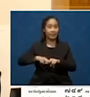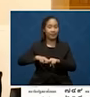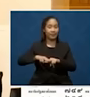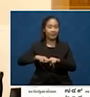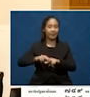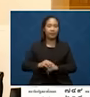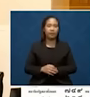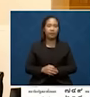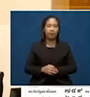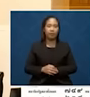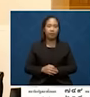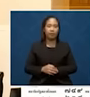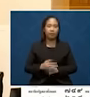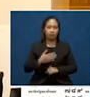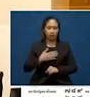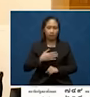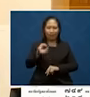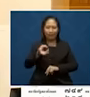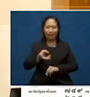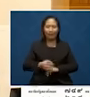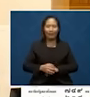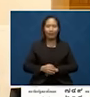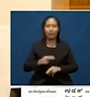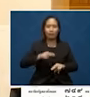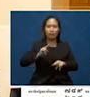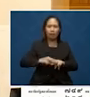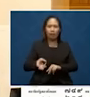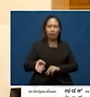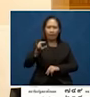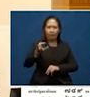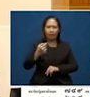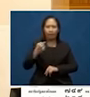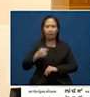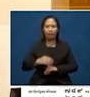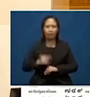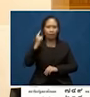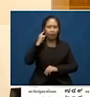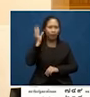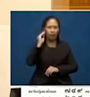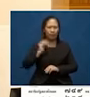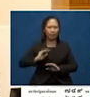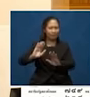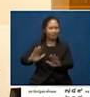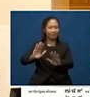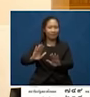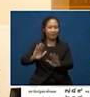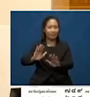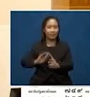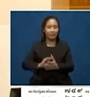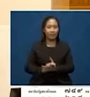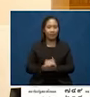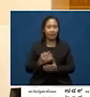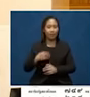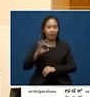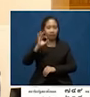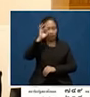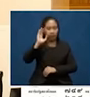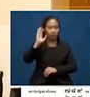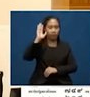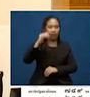กิจผมก็เลยโอ้โหตายแล้วที่สภาบ้านเราเนี่ยมันเละเทะเละตุ้ม